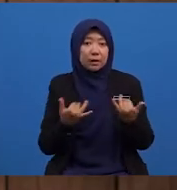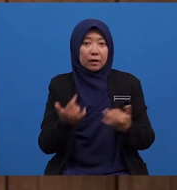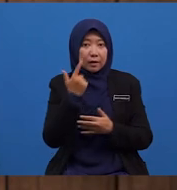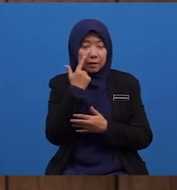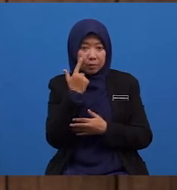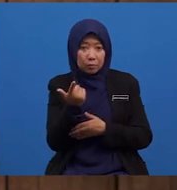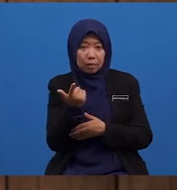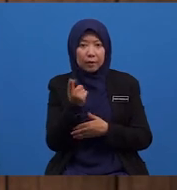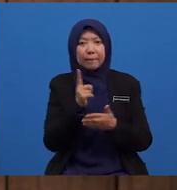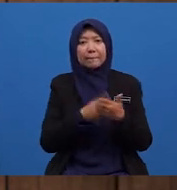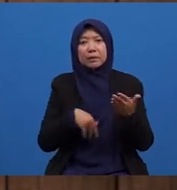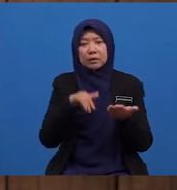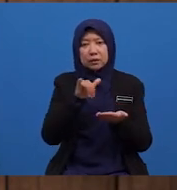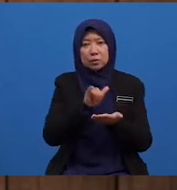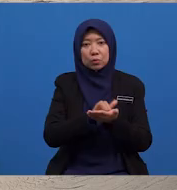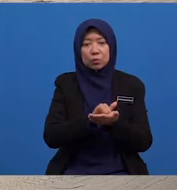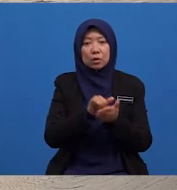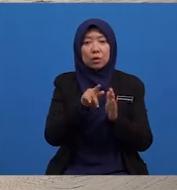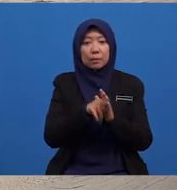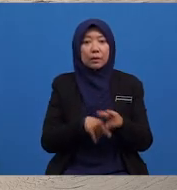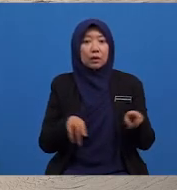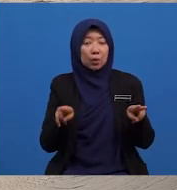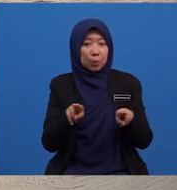pula apakah itu perumpamaan.